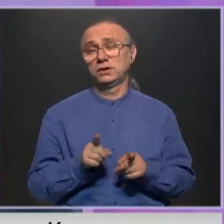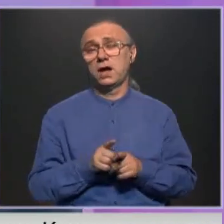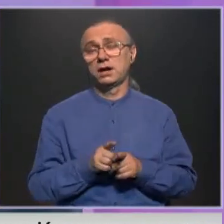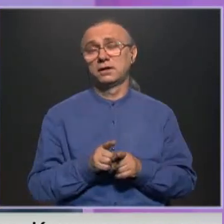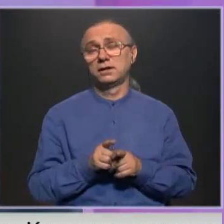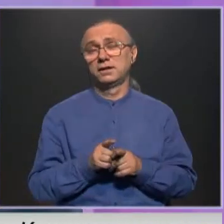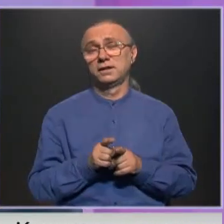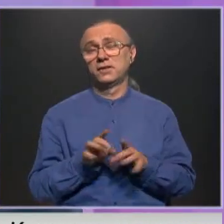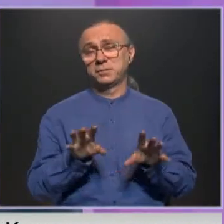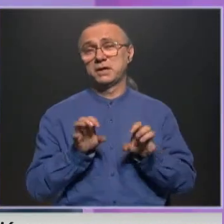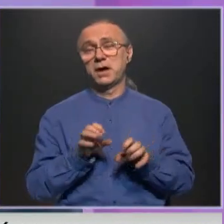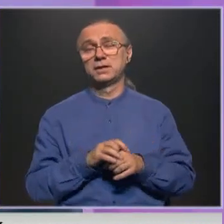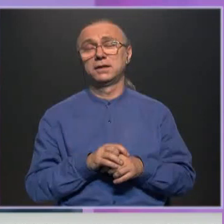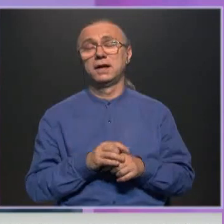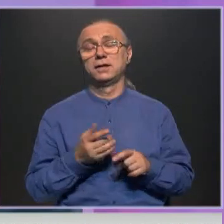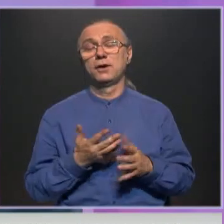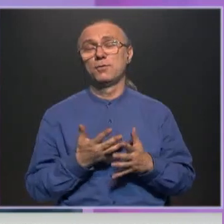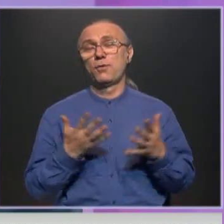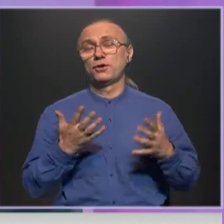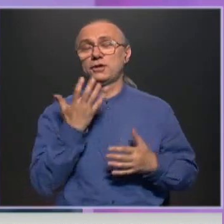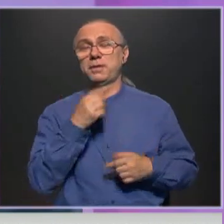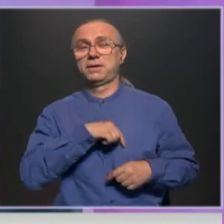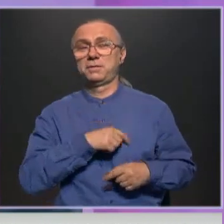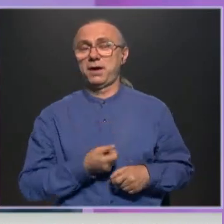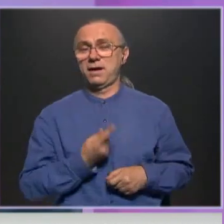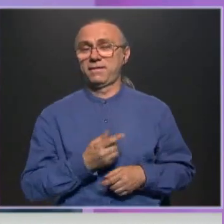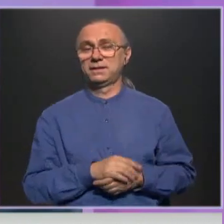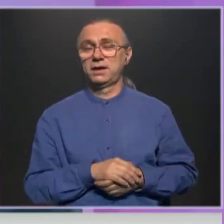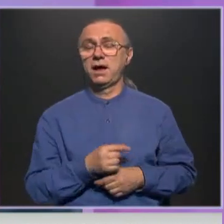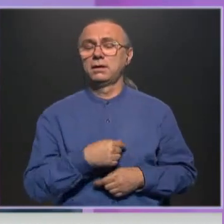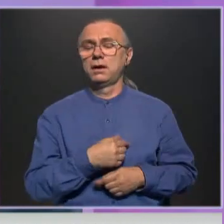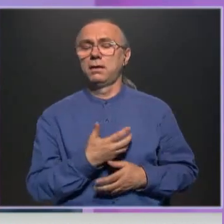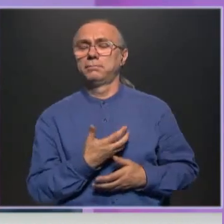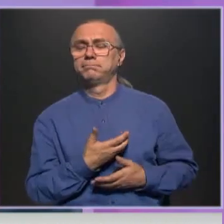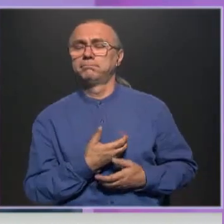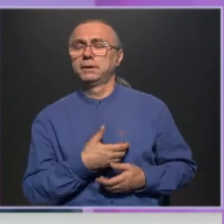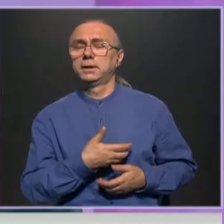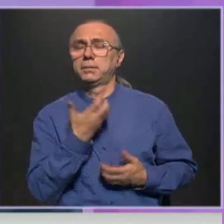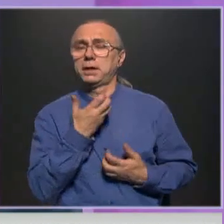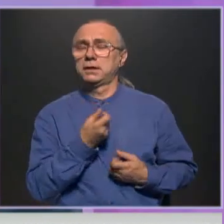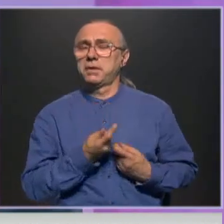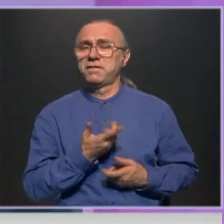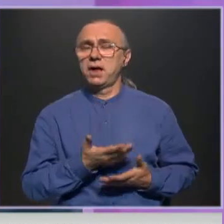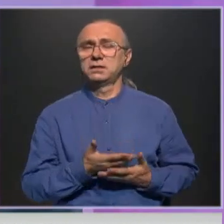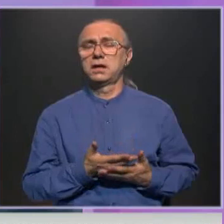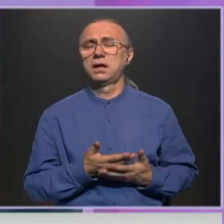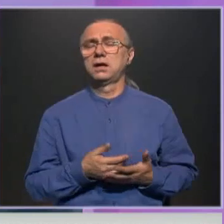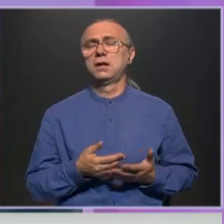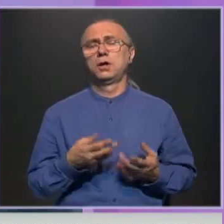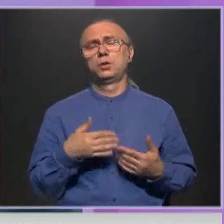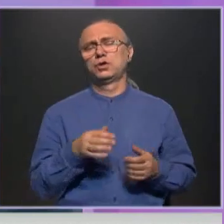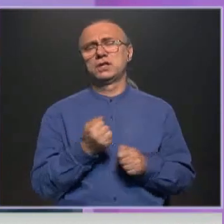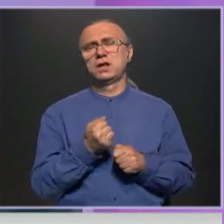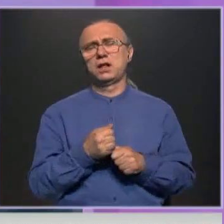больше с теплотой. Если у тебя этой теплоты все равно не появляется, лучше, конечно, кажется, не, лукаво скажет, формально лучше не делать